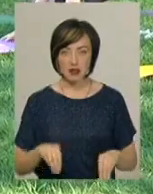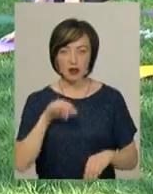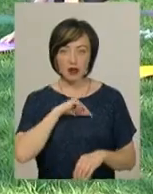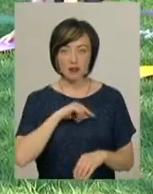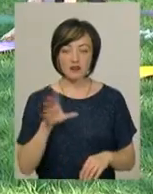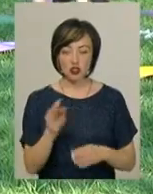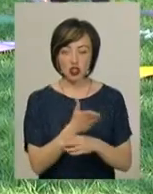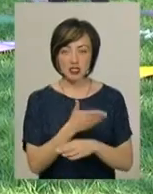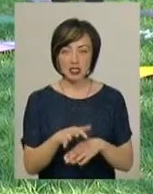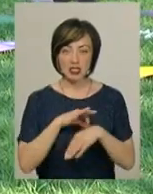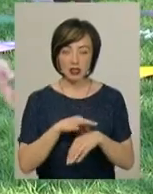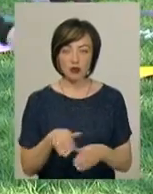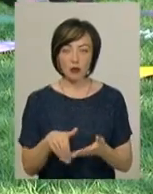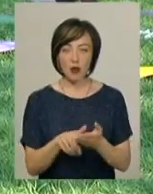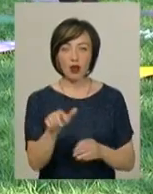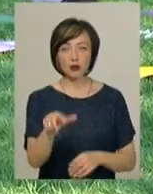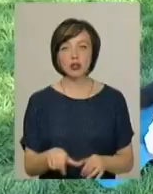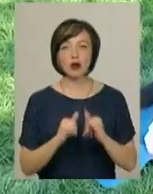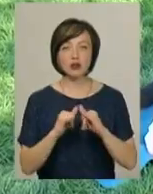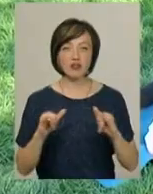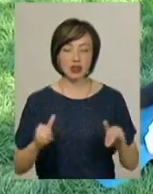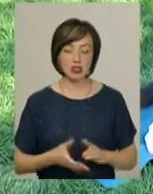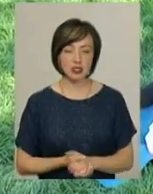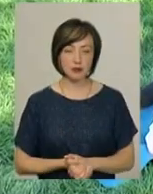частини тіла і допомагає людині розвиватися.